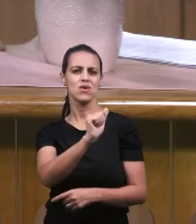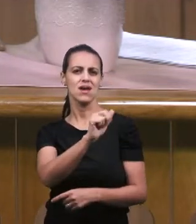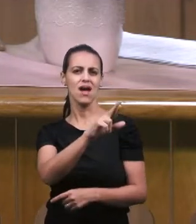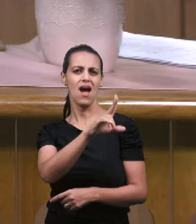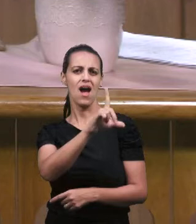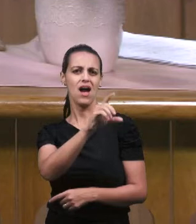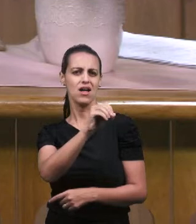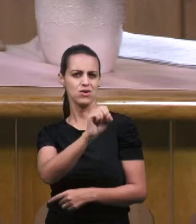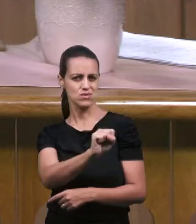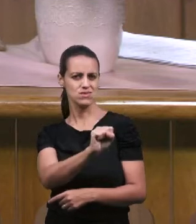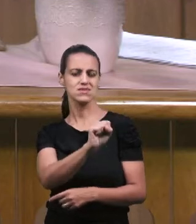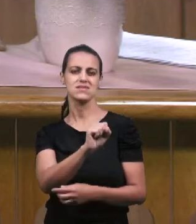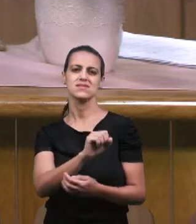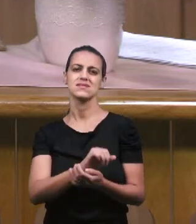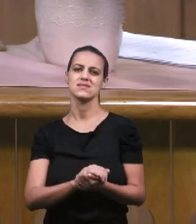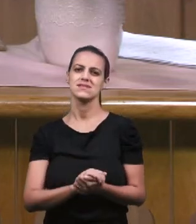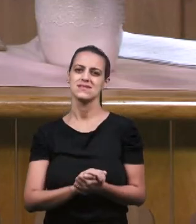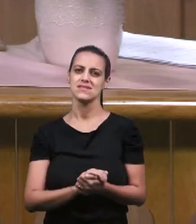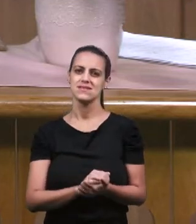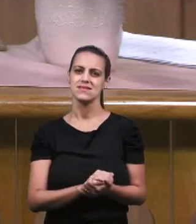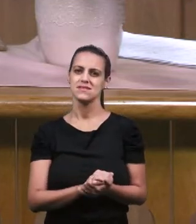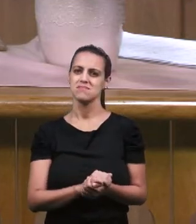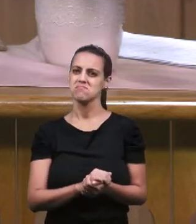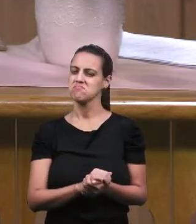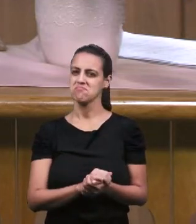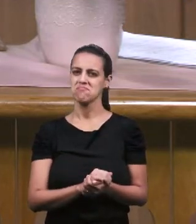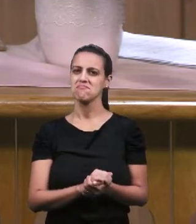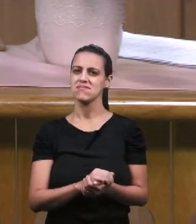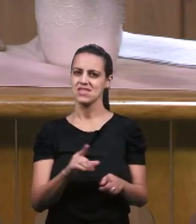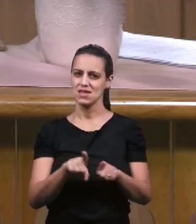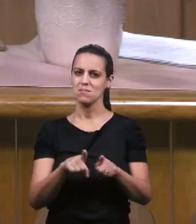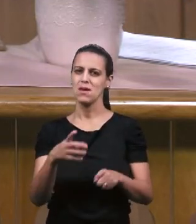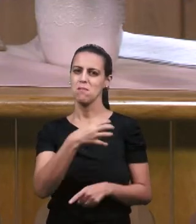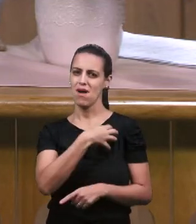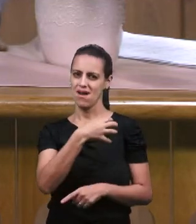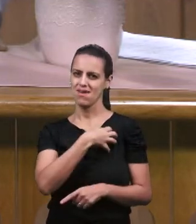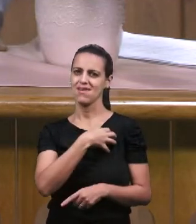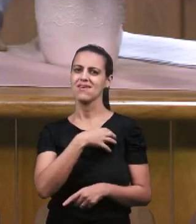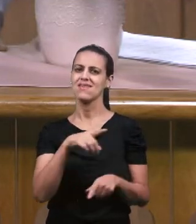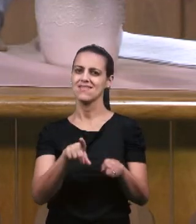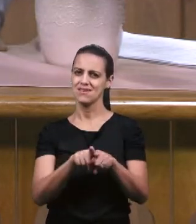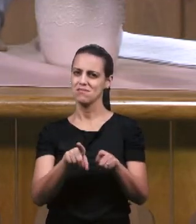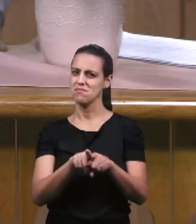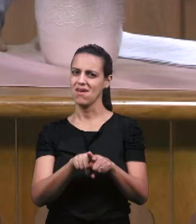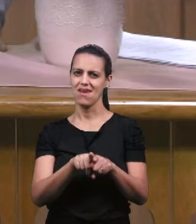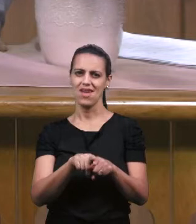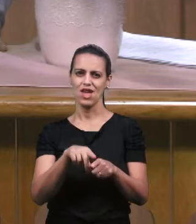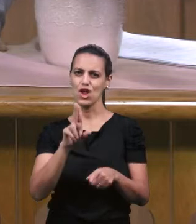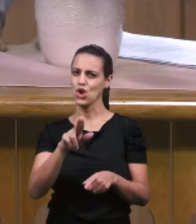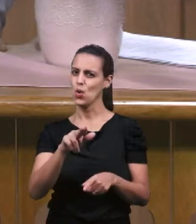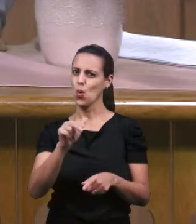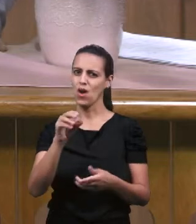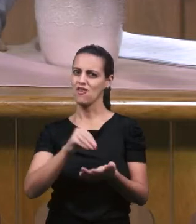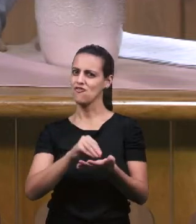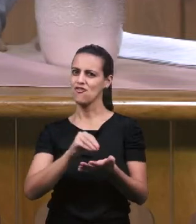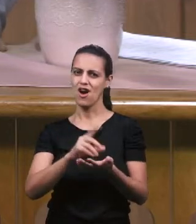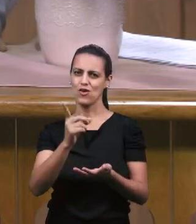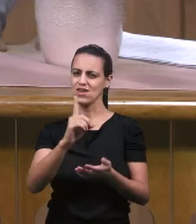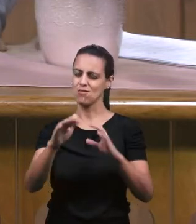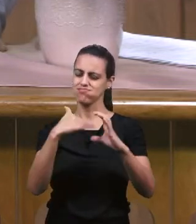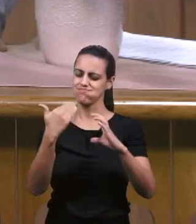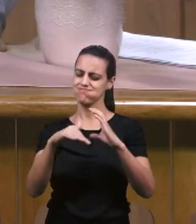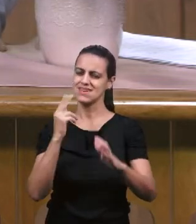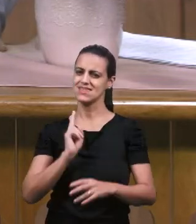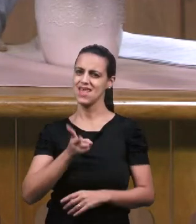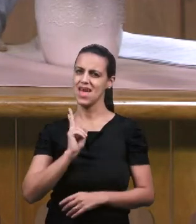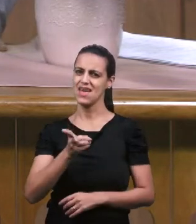Redonda, au Rio de Janeiro, Carlos João Teixeira, mes frères, un groupe très bon ici de Bahia aussi, qui